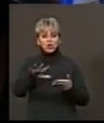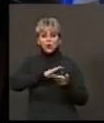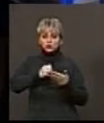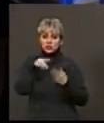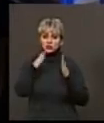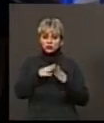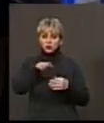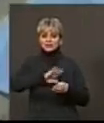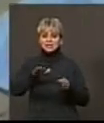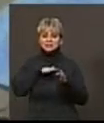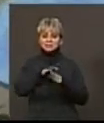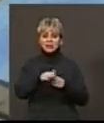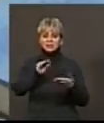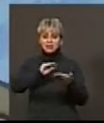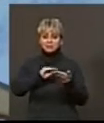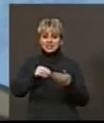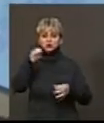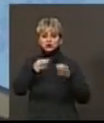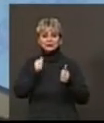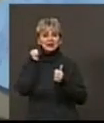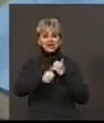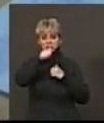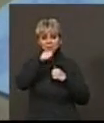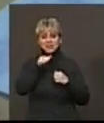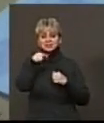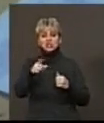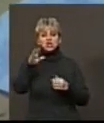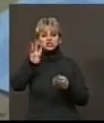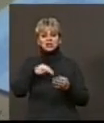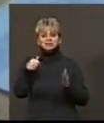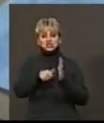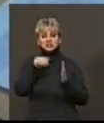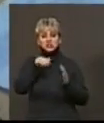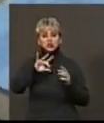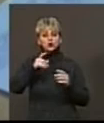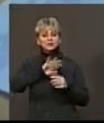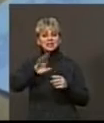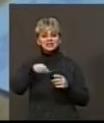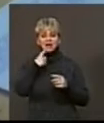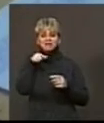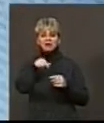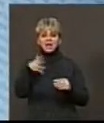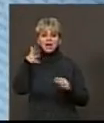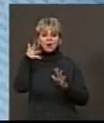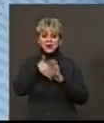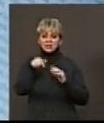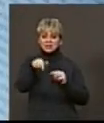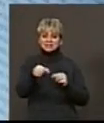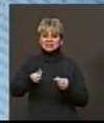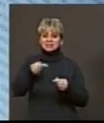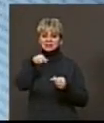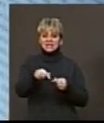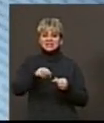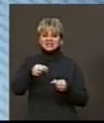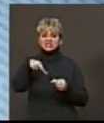сносите. За неисполнение предписания суда ежемесячный штраф 6 тысяч рублей, не говоря уже о покрытии судебных расходов